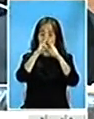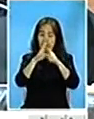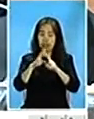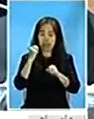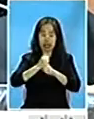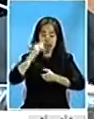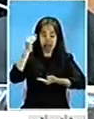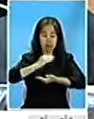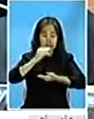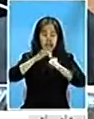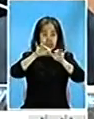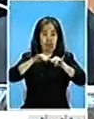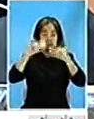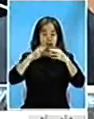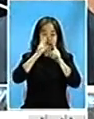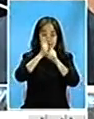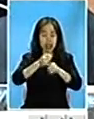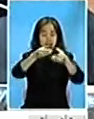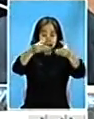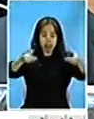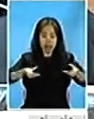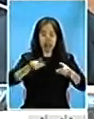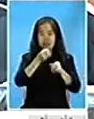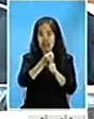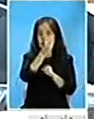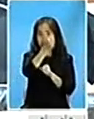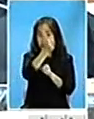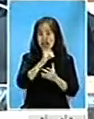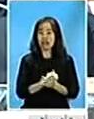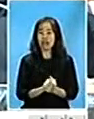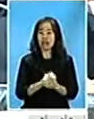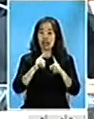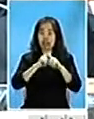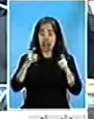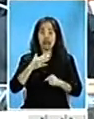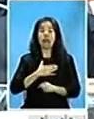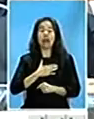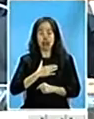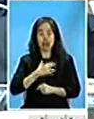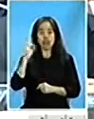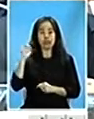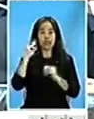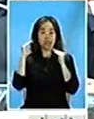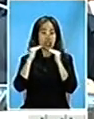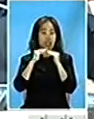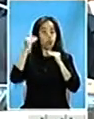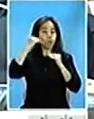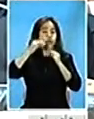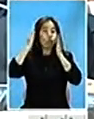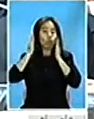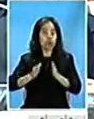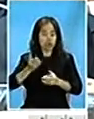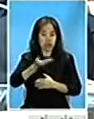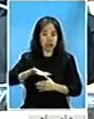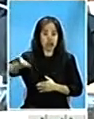าในเอกสารเนี่ยก็ทำได้ครับแต่ถ้าเป็นอย่างนั้นเนี่ยพวกกระผมก็จะใช้สิทธิ์ทุกคนที่แปรย